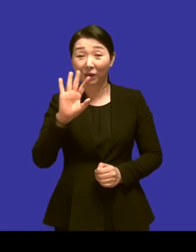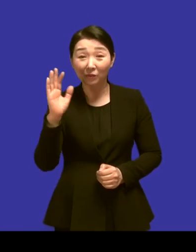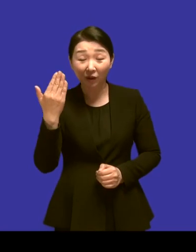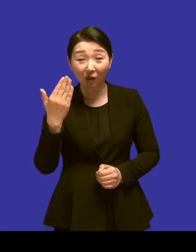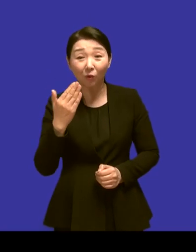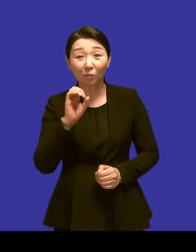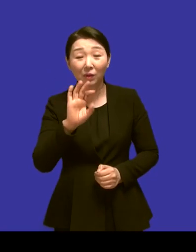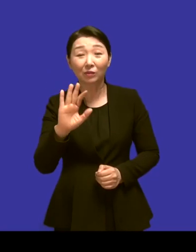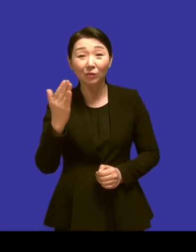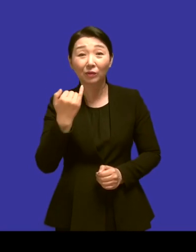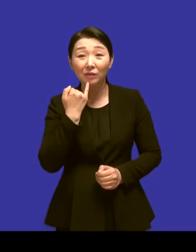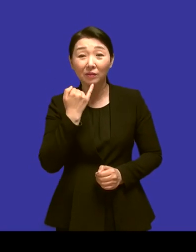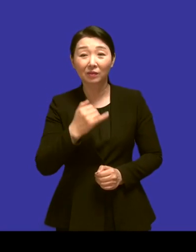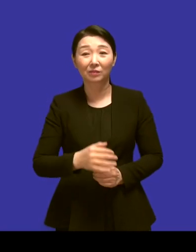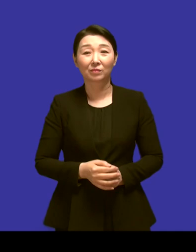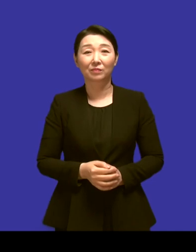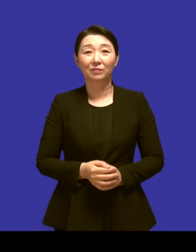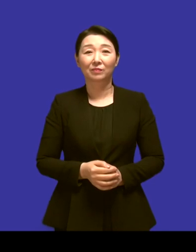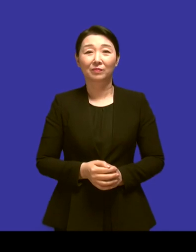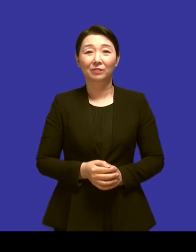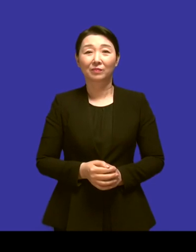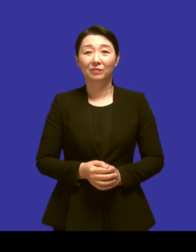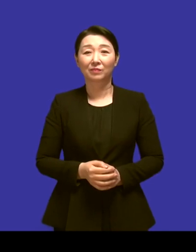말해도 되나요? 예, 말해보세요 일단. 네. 예.